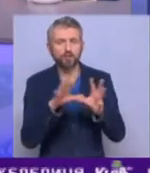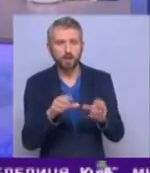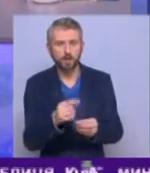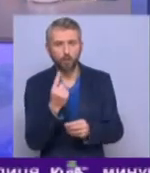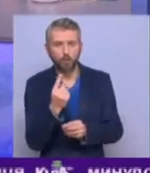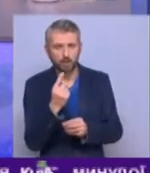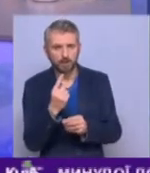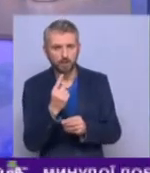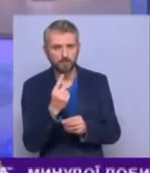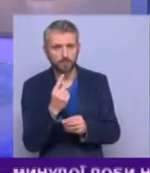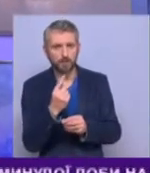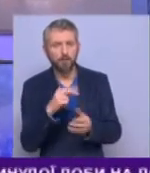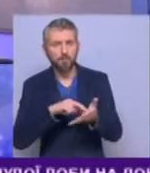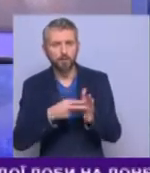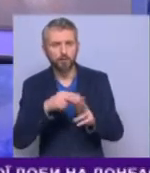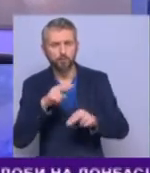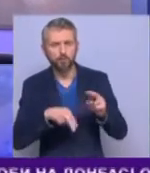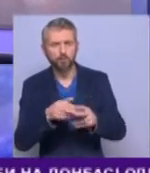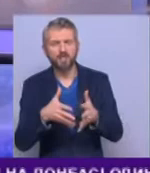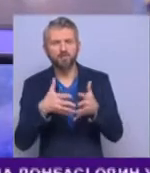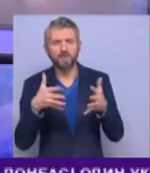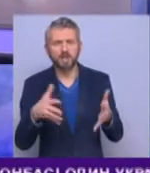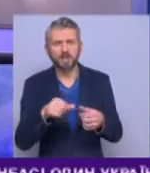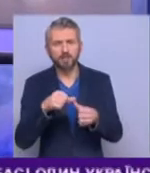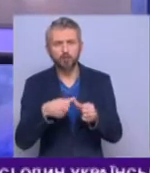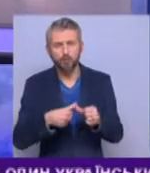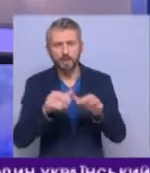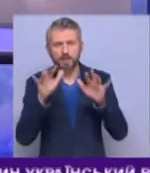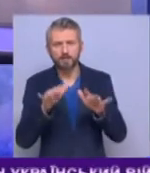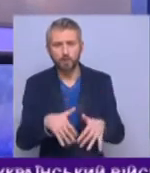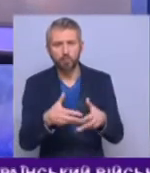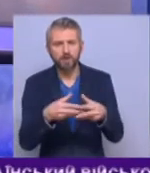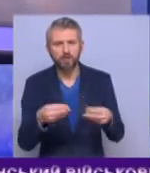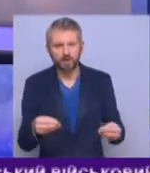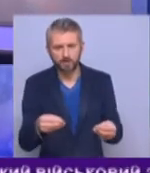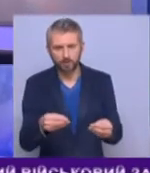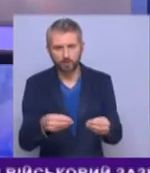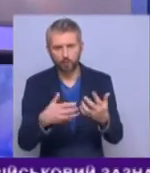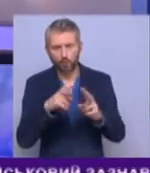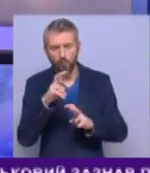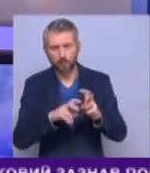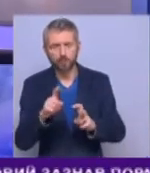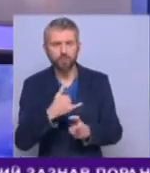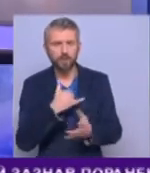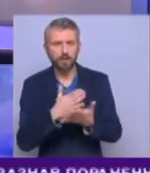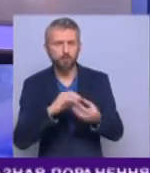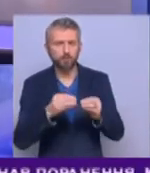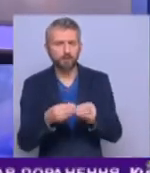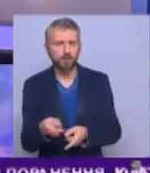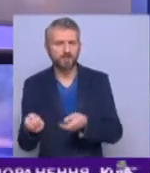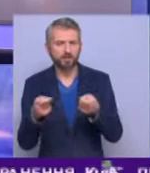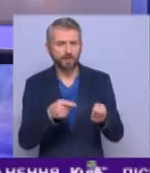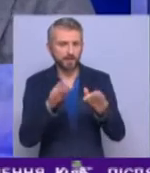один планується побудувати великий стаціонарний снігоплавильний комплекс для того, щоб якраз от у нас є проблеми з вивезенням снігу.